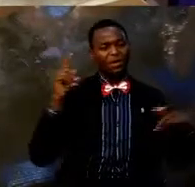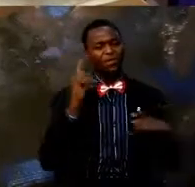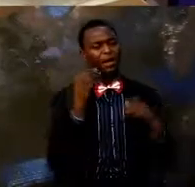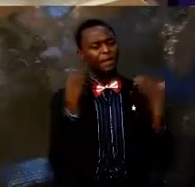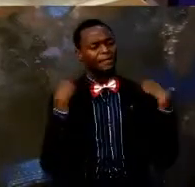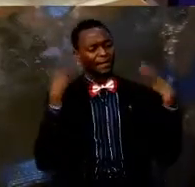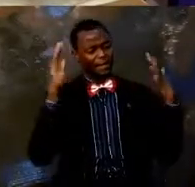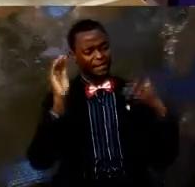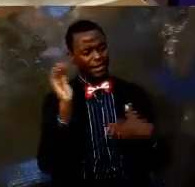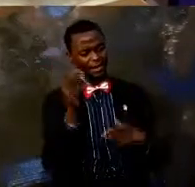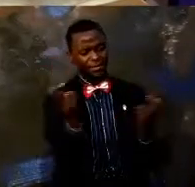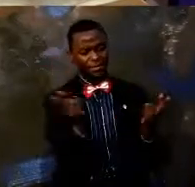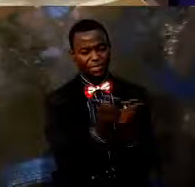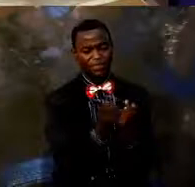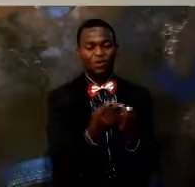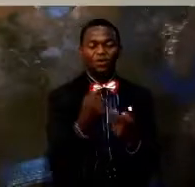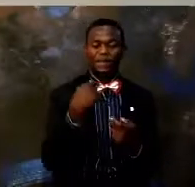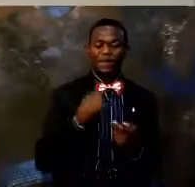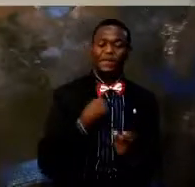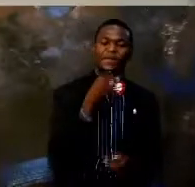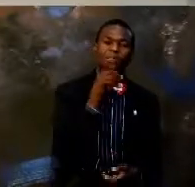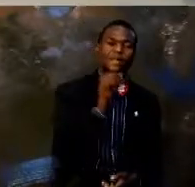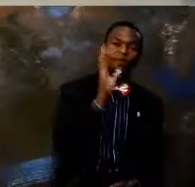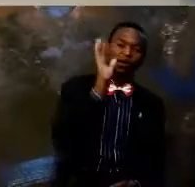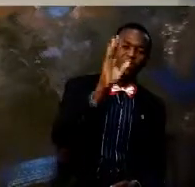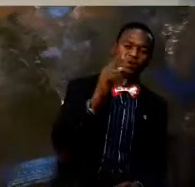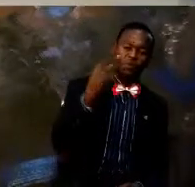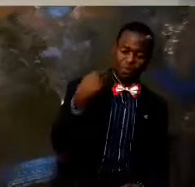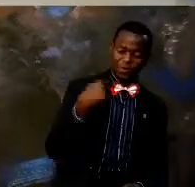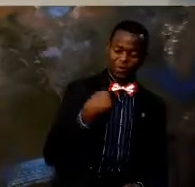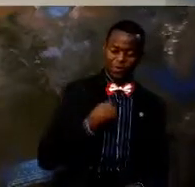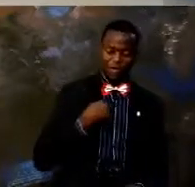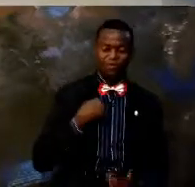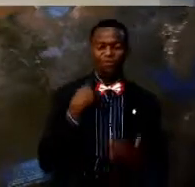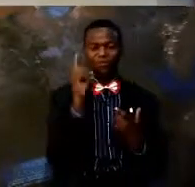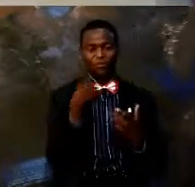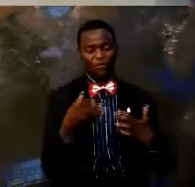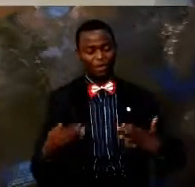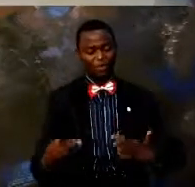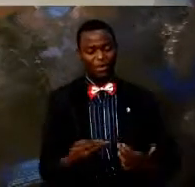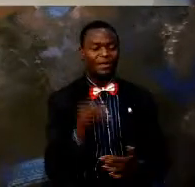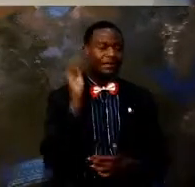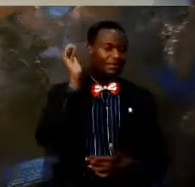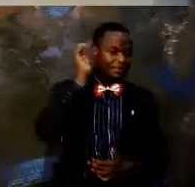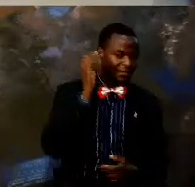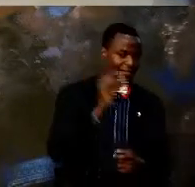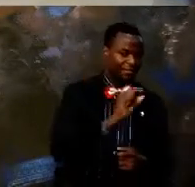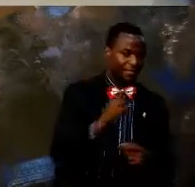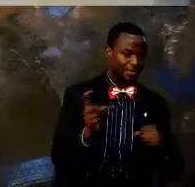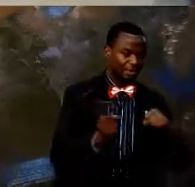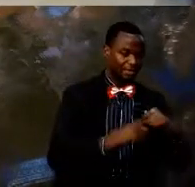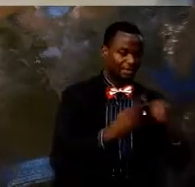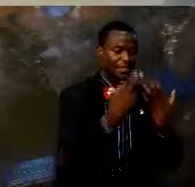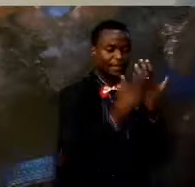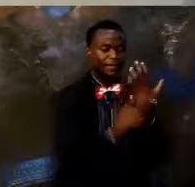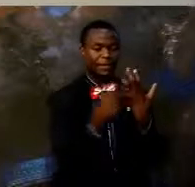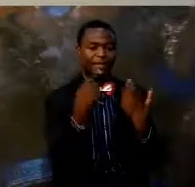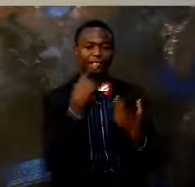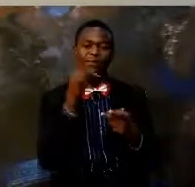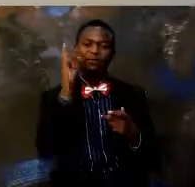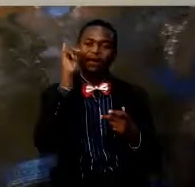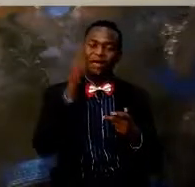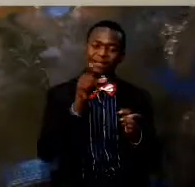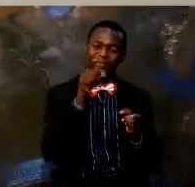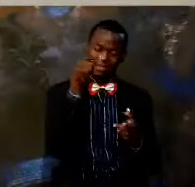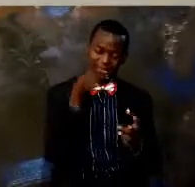yupi aliambiwa hivyo? Kwamba mimi niwe baba kwako, wewe kwangu uwe mwana. Sikiliza mstari wa 6. Biblia inasema hivi, hata